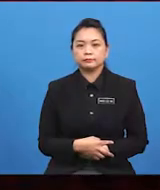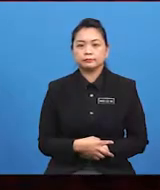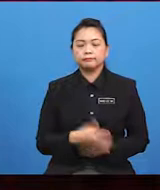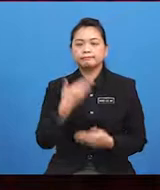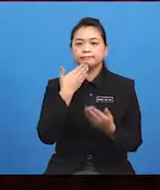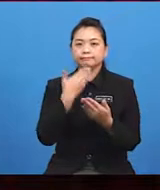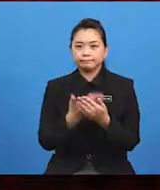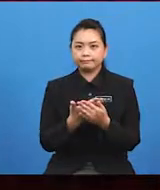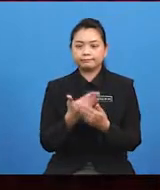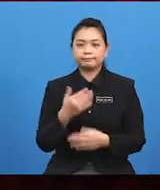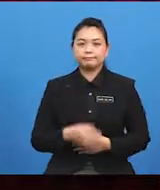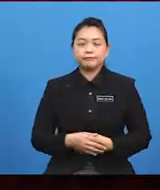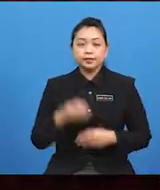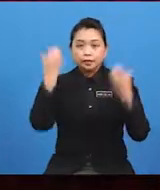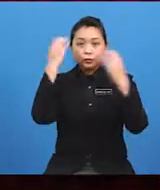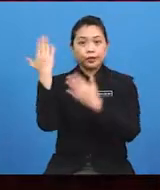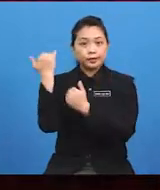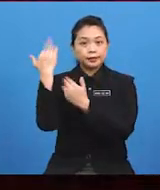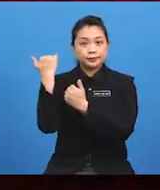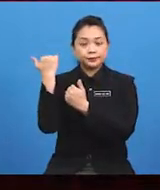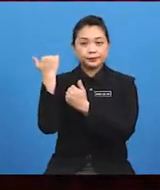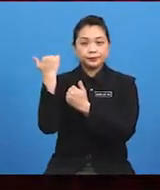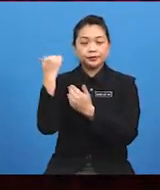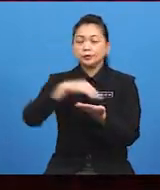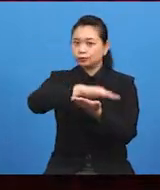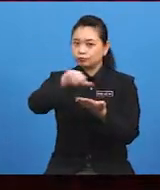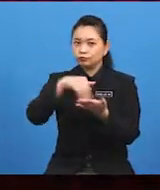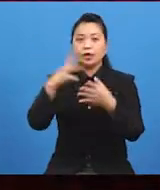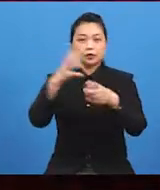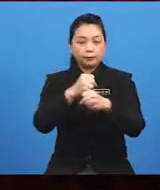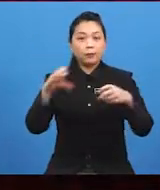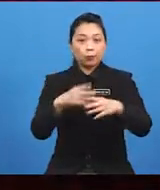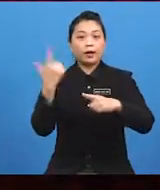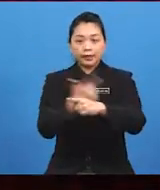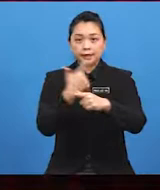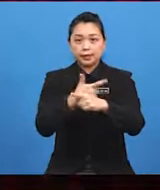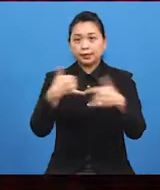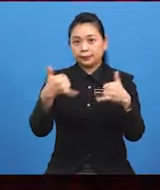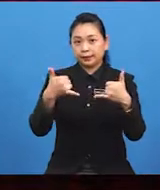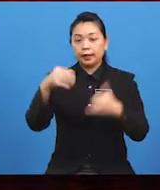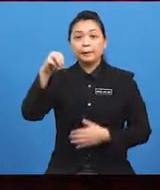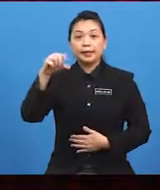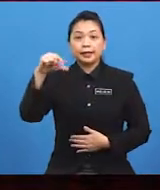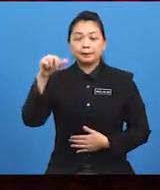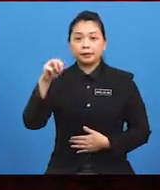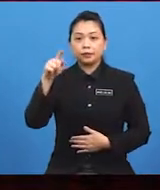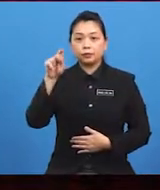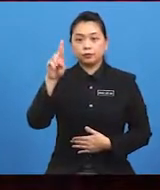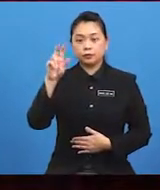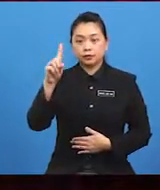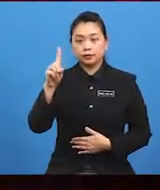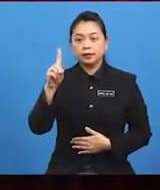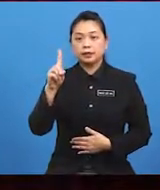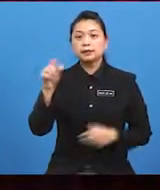Terima kasih Haziq. Cikgu harap Haziq serta murid-murid dapat membuat latihan memainkan makam kod ini dengan pitch